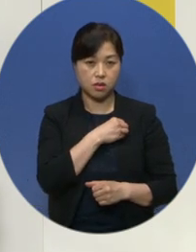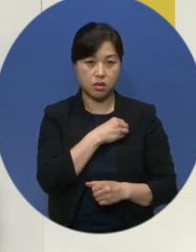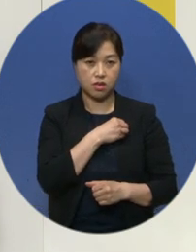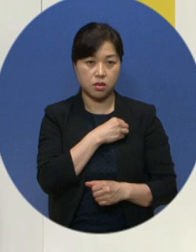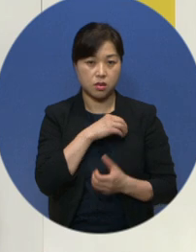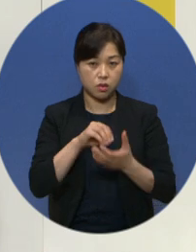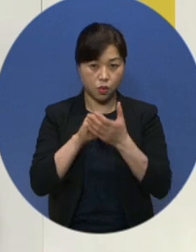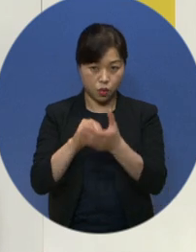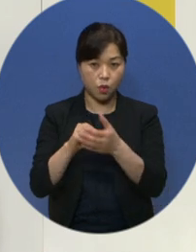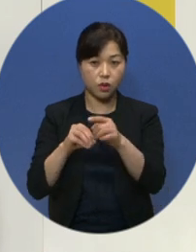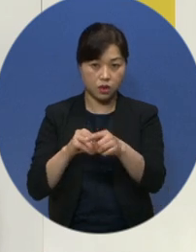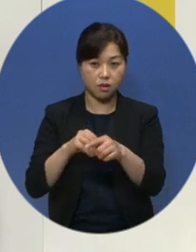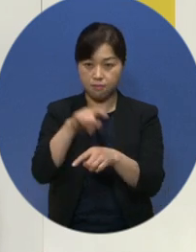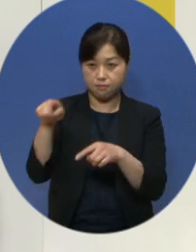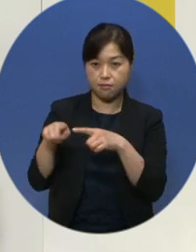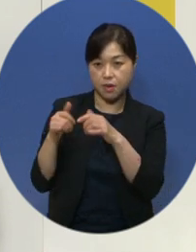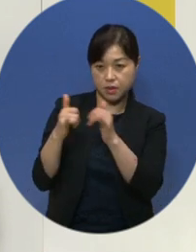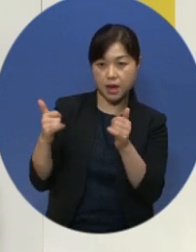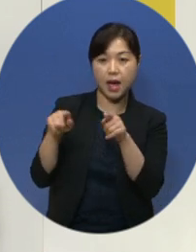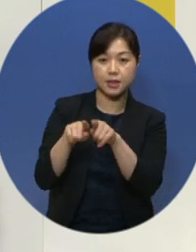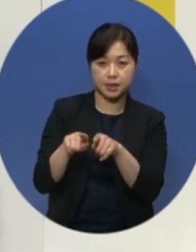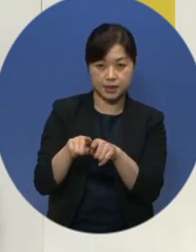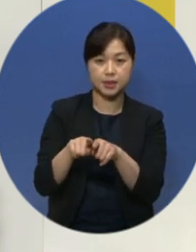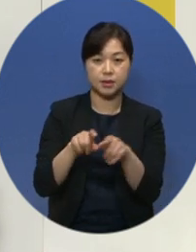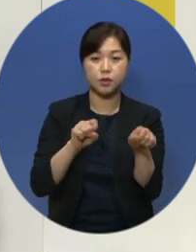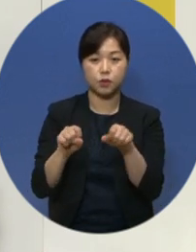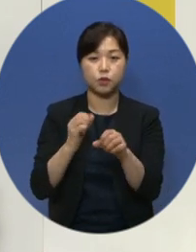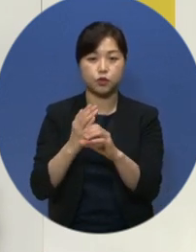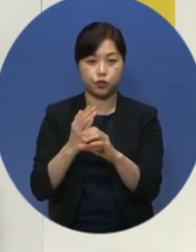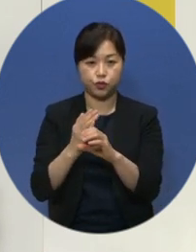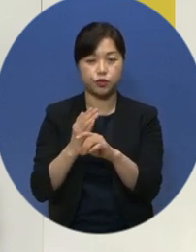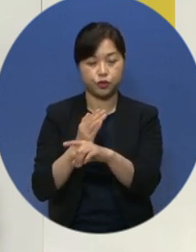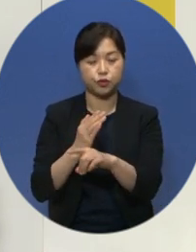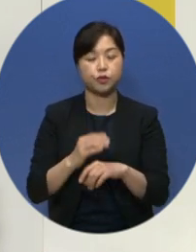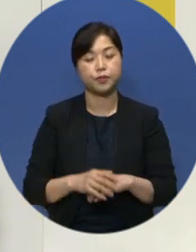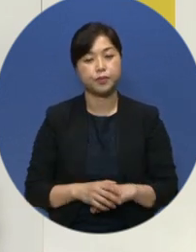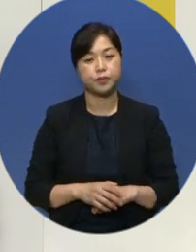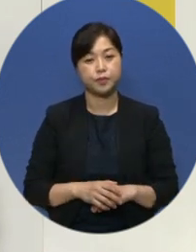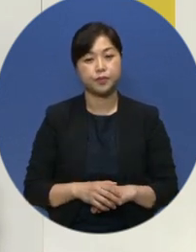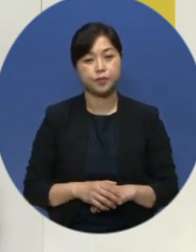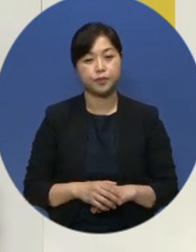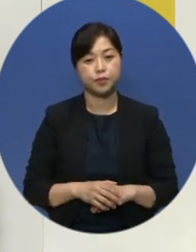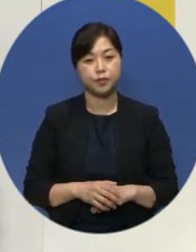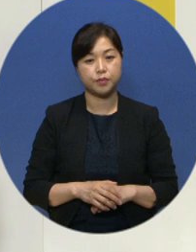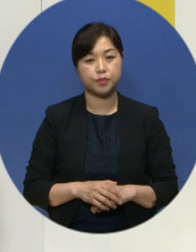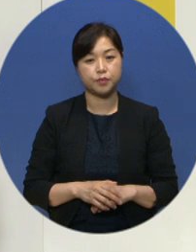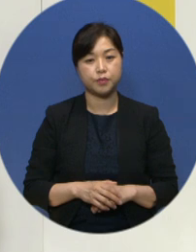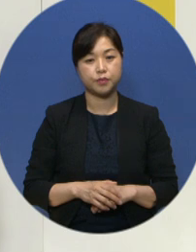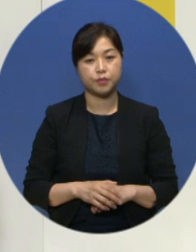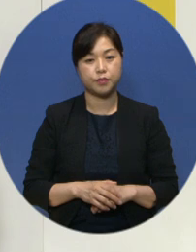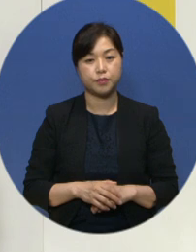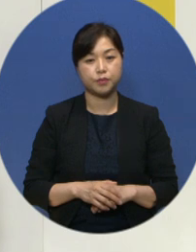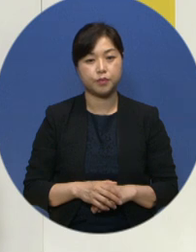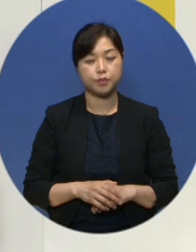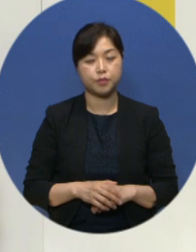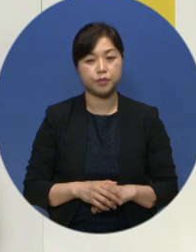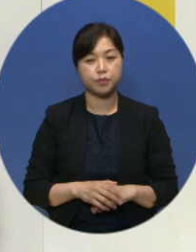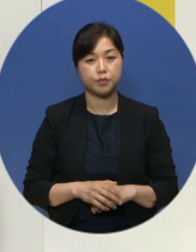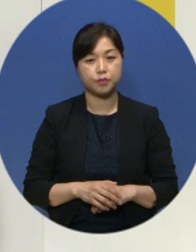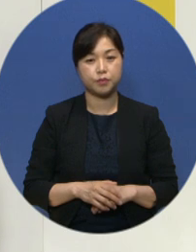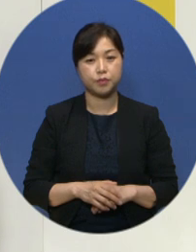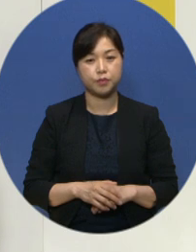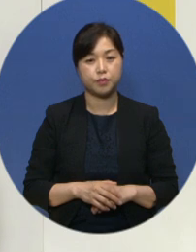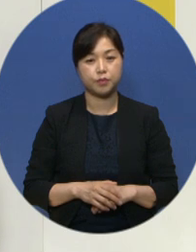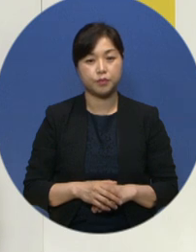등록을 해서 같이 않고 있고 예 그래서 그런 일을 많이 하고 있고 이제 아따 5 또